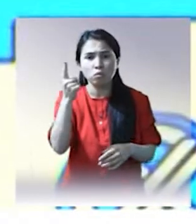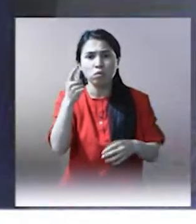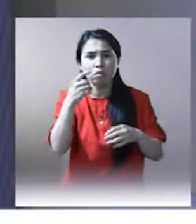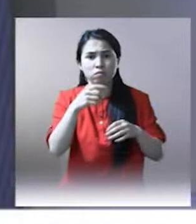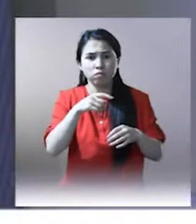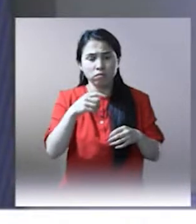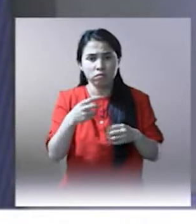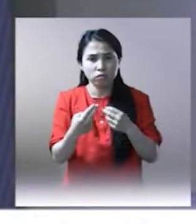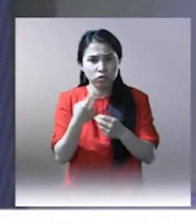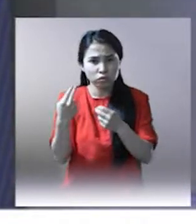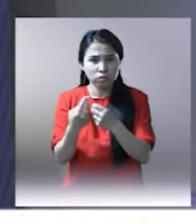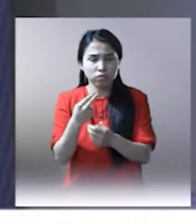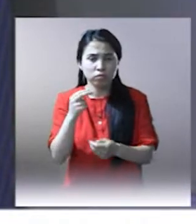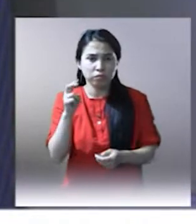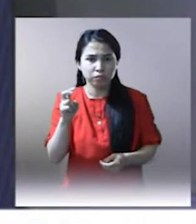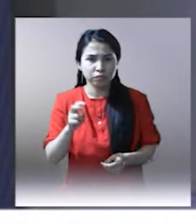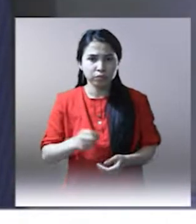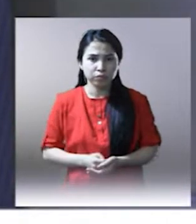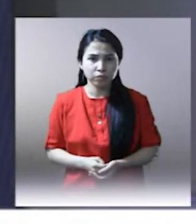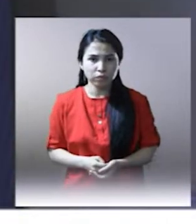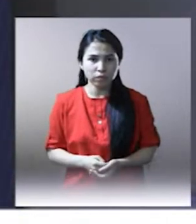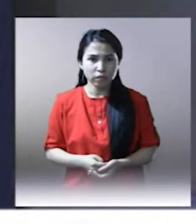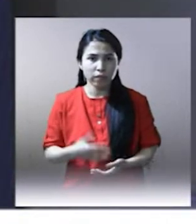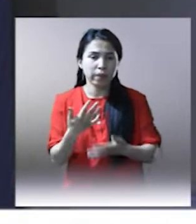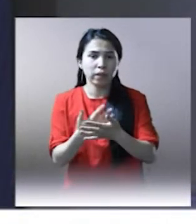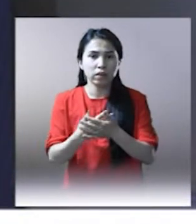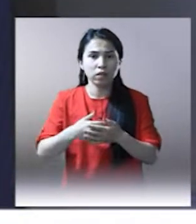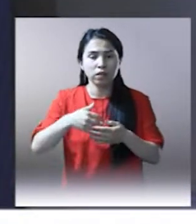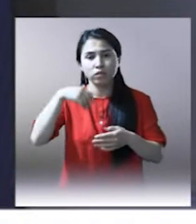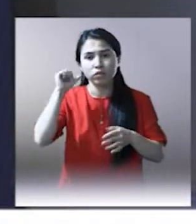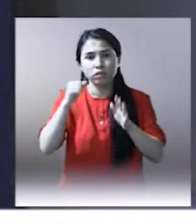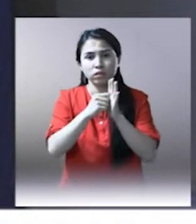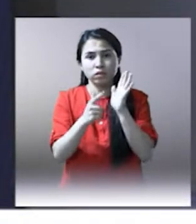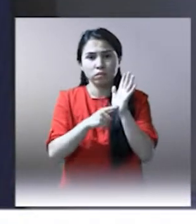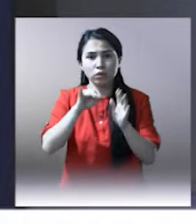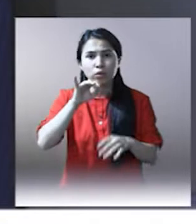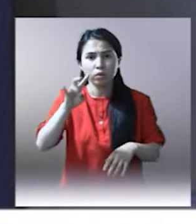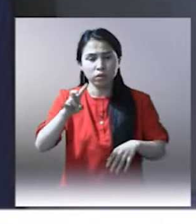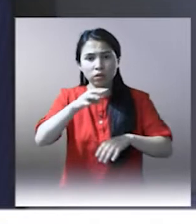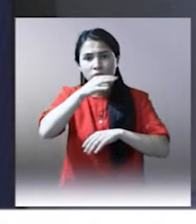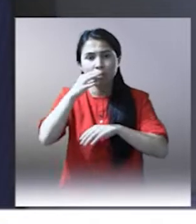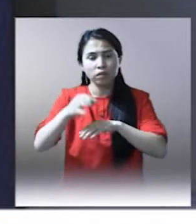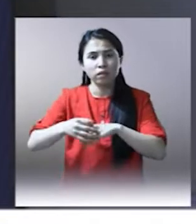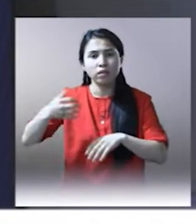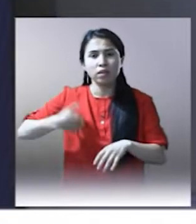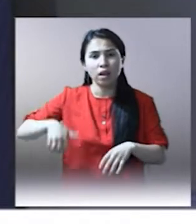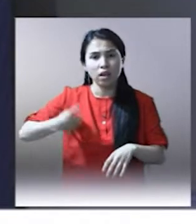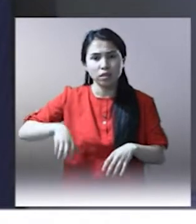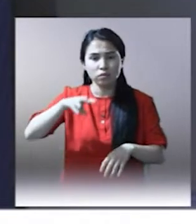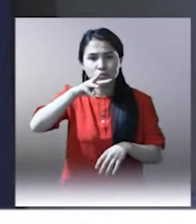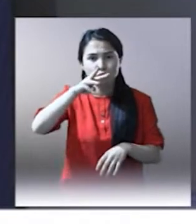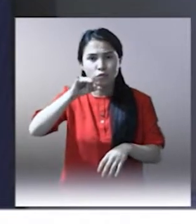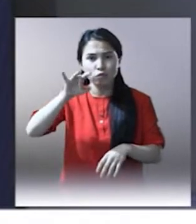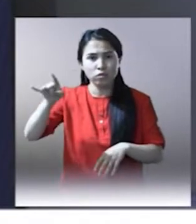тастады. Мысалы, кешегі күнгі 17 маусым күнгі жағдай бойынша Жасыл ел Тараз жауапкершілігі шектеулі серіктестігіне